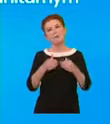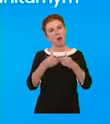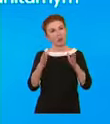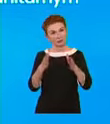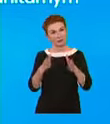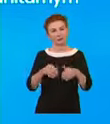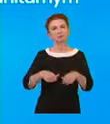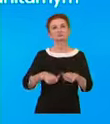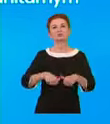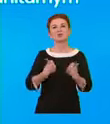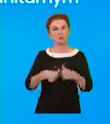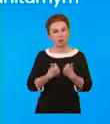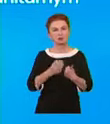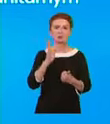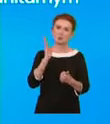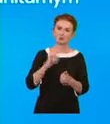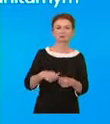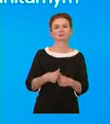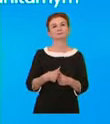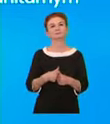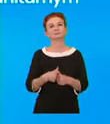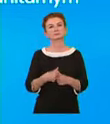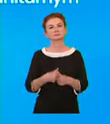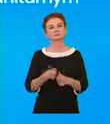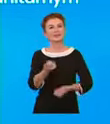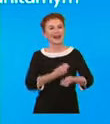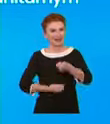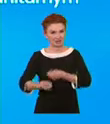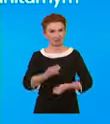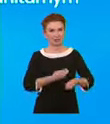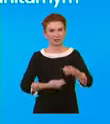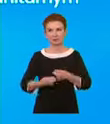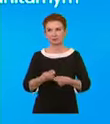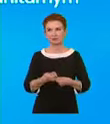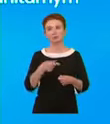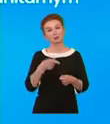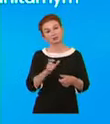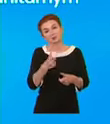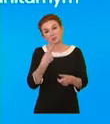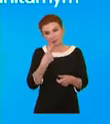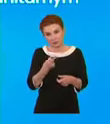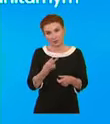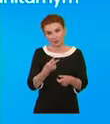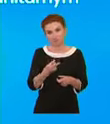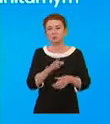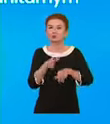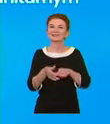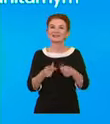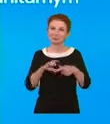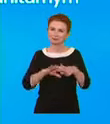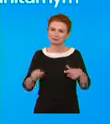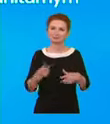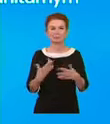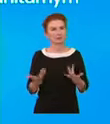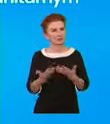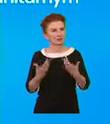rzemiosło, następnie handel, choć już i dzisiaj przecież w tym, co powiedziałem, jest złagodzenie przepisów dotyczących handlu, a